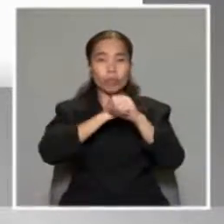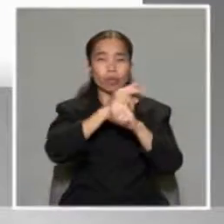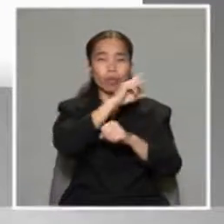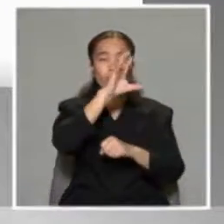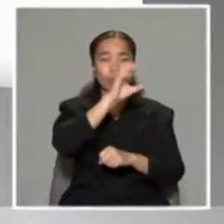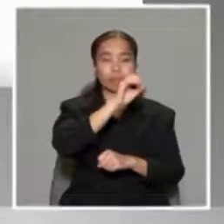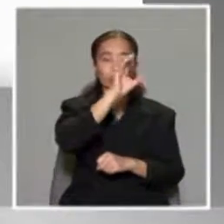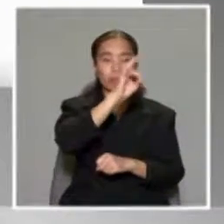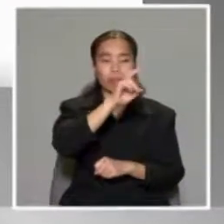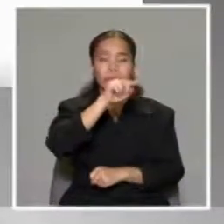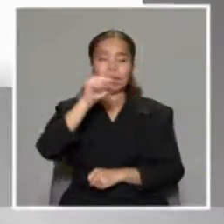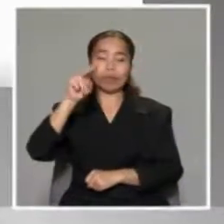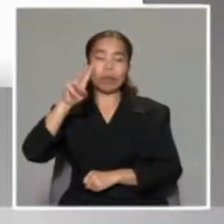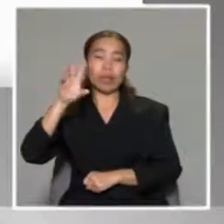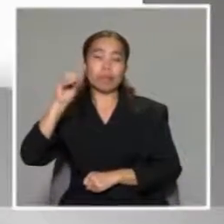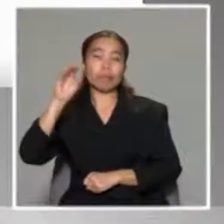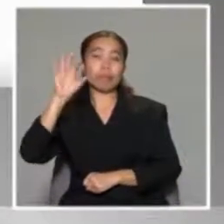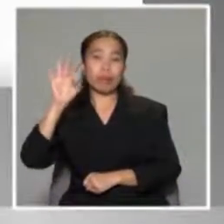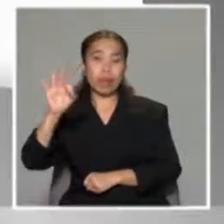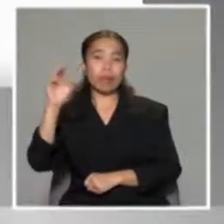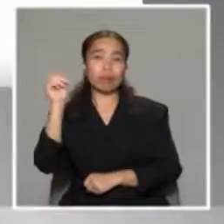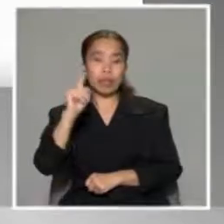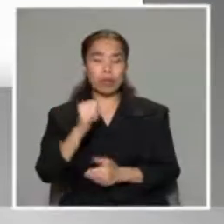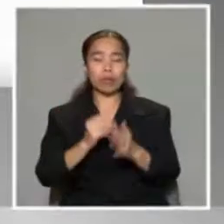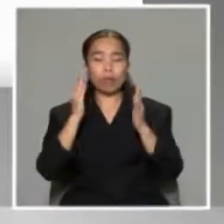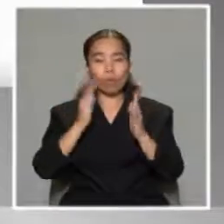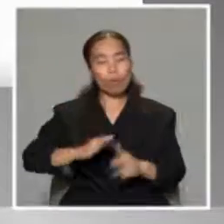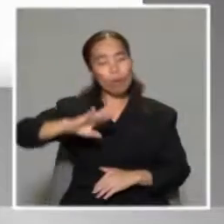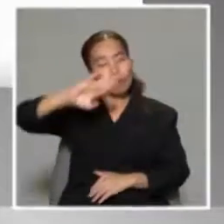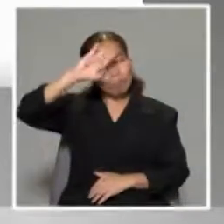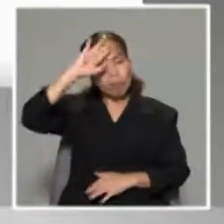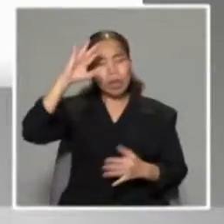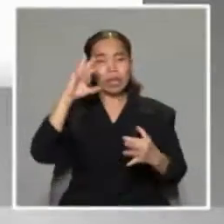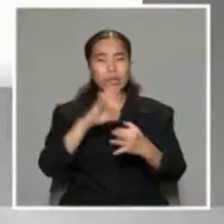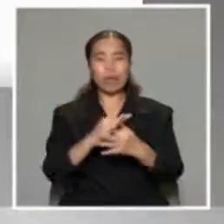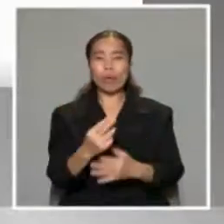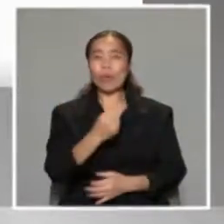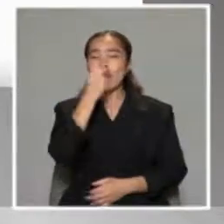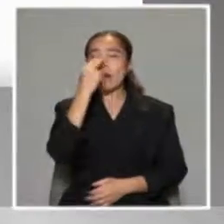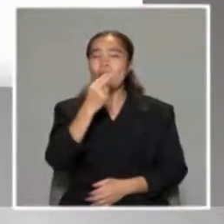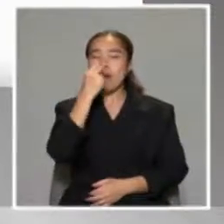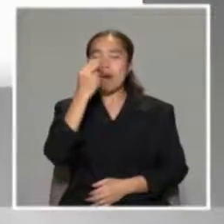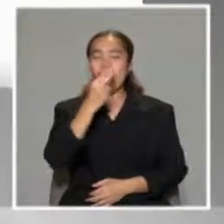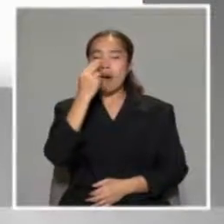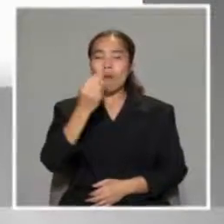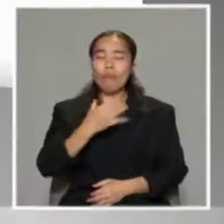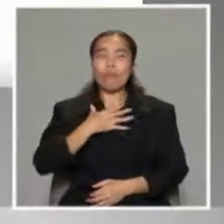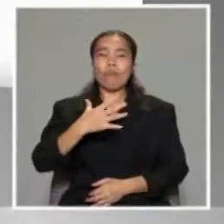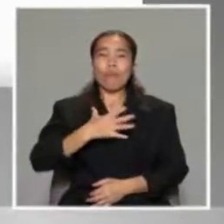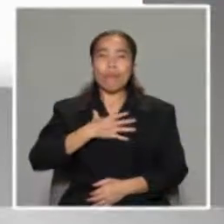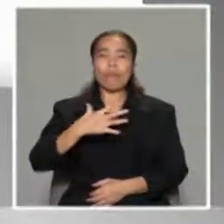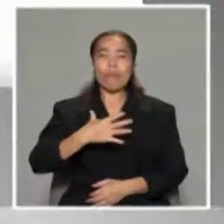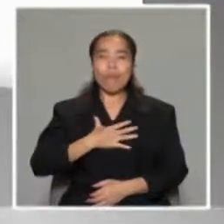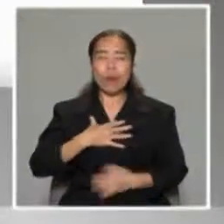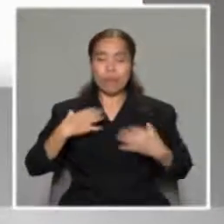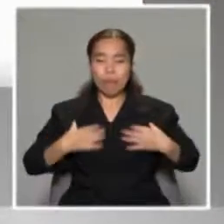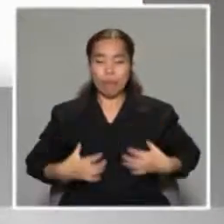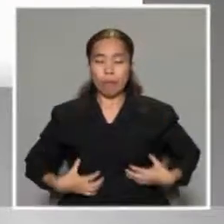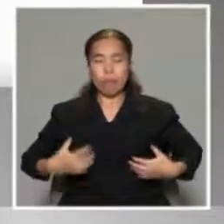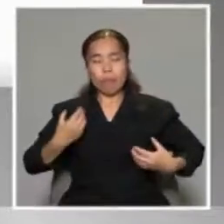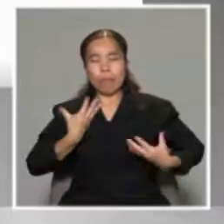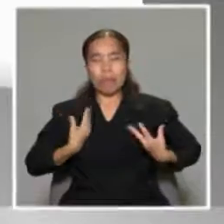ปี2559พบว่าผู้ป่วยด้วยโรคปุ่มแพ้ระบบทางเดินหายใจหอบหืดและปอดอุดกั้น